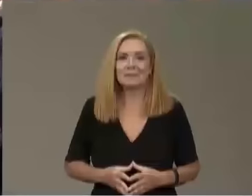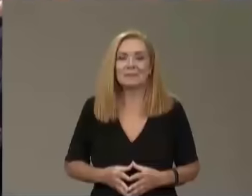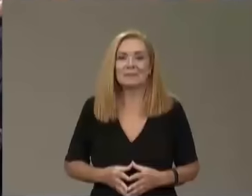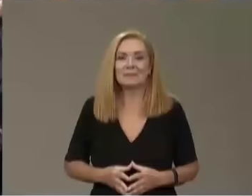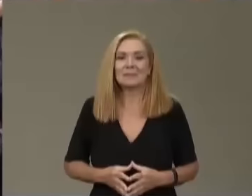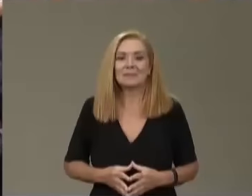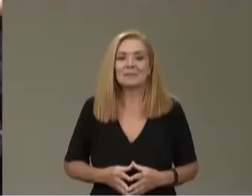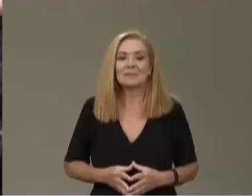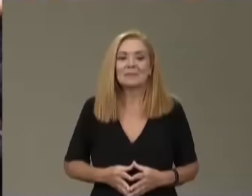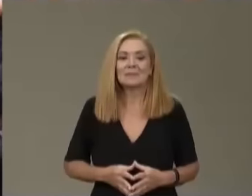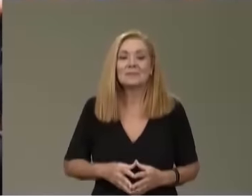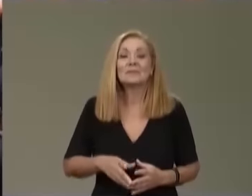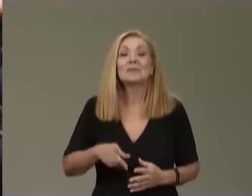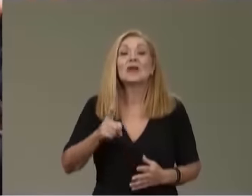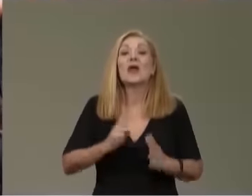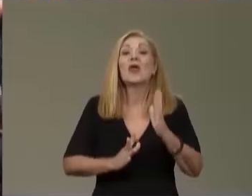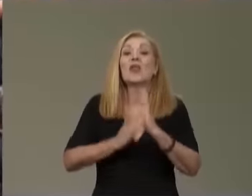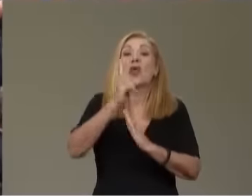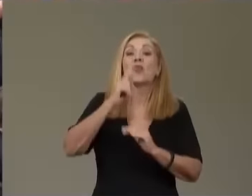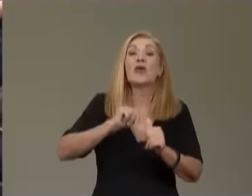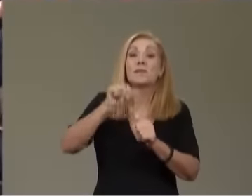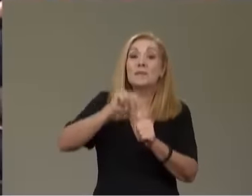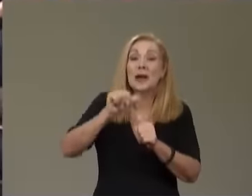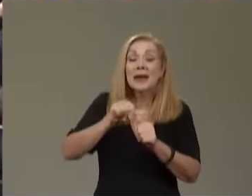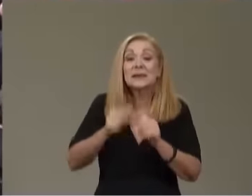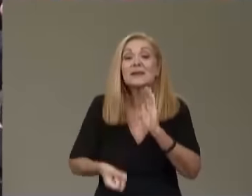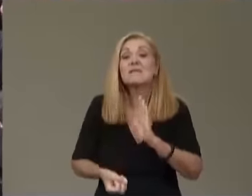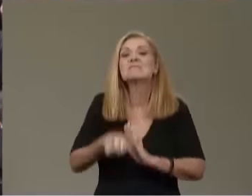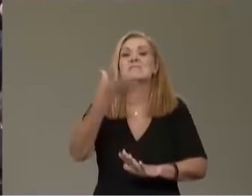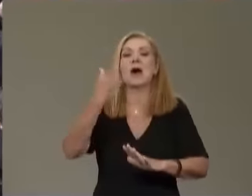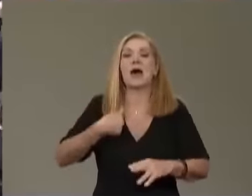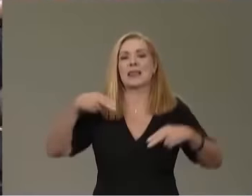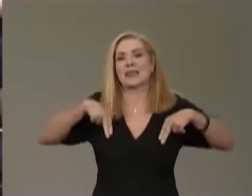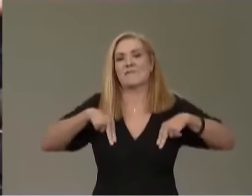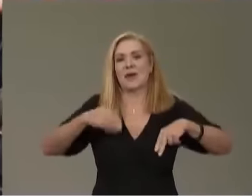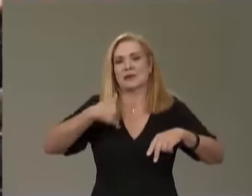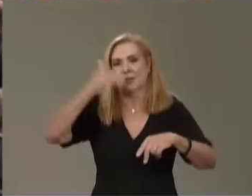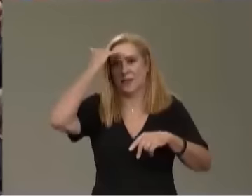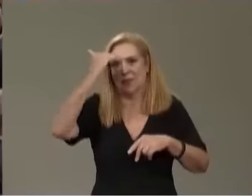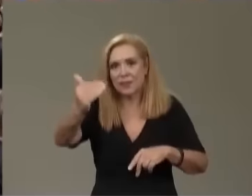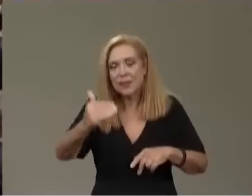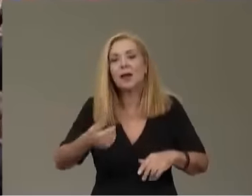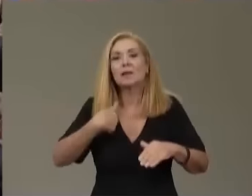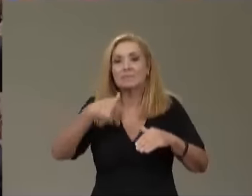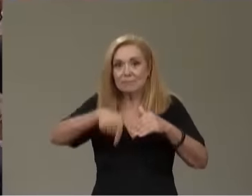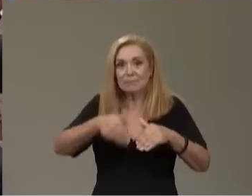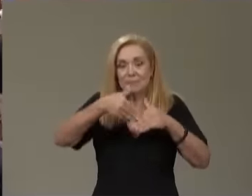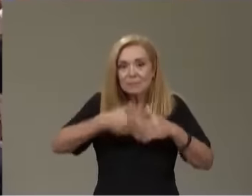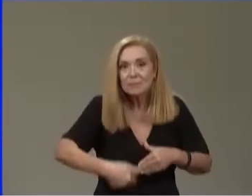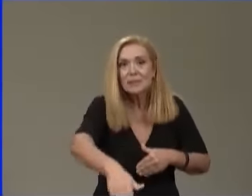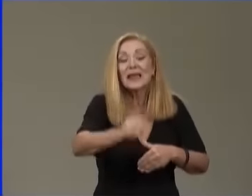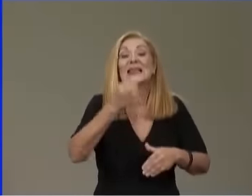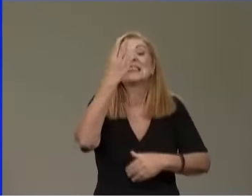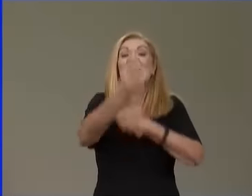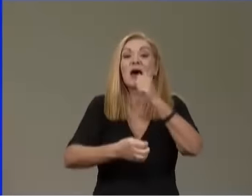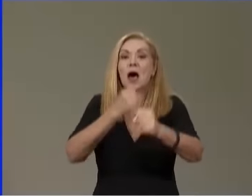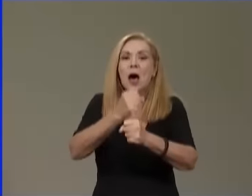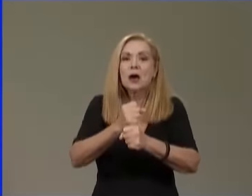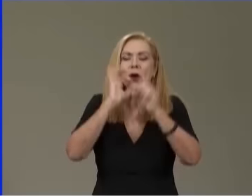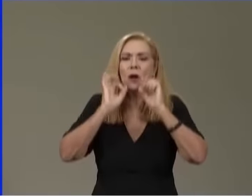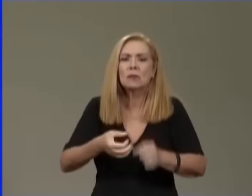Το τέλος του πρώτου 12μήνου μιας νέας κυβερνητικής θητείας και έχοντας μπροστά μας 3 χρόνια καθαρής